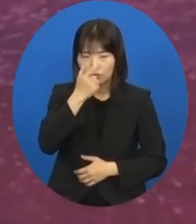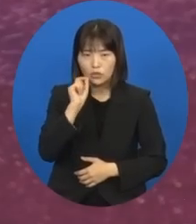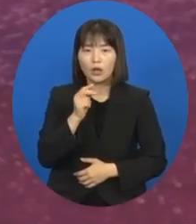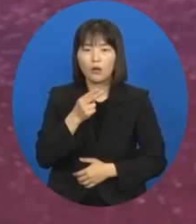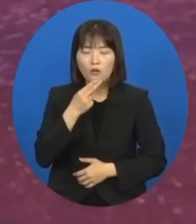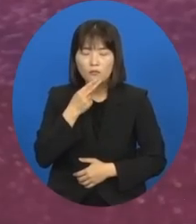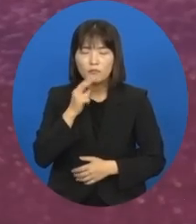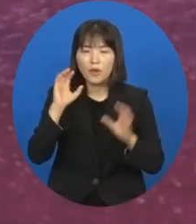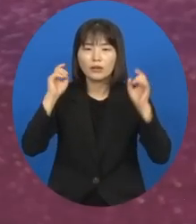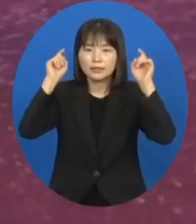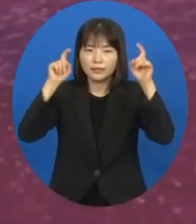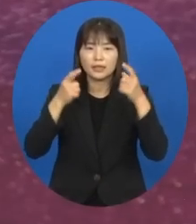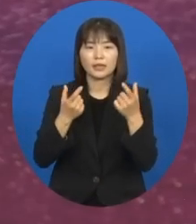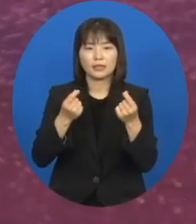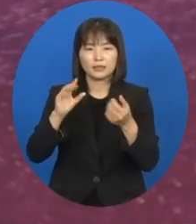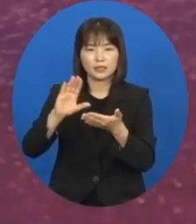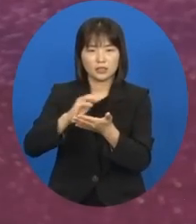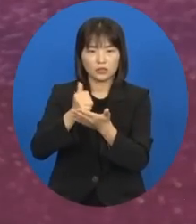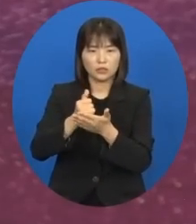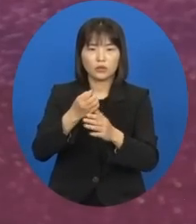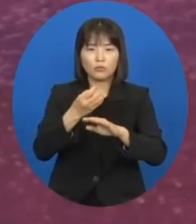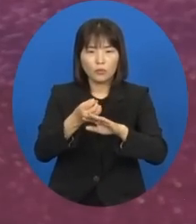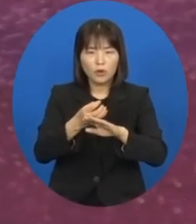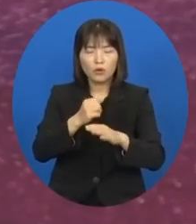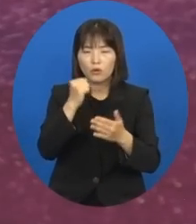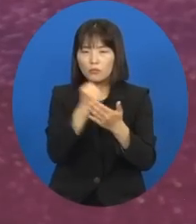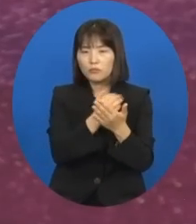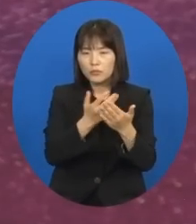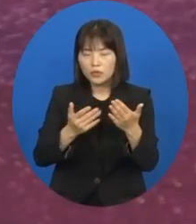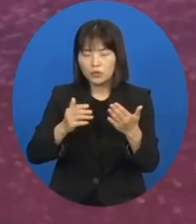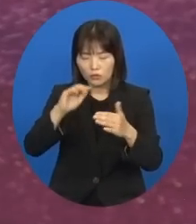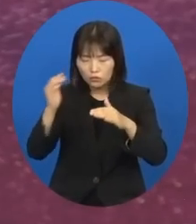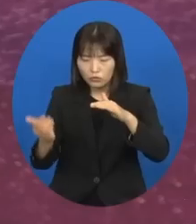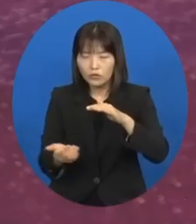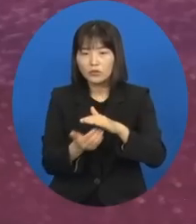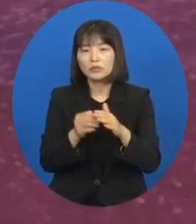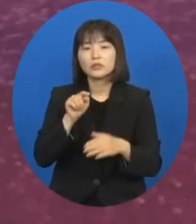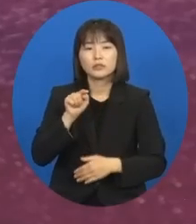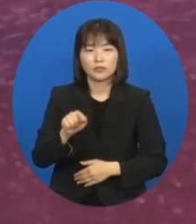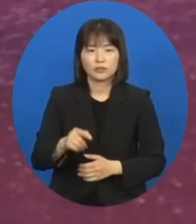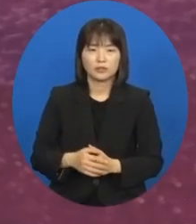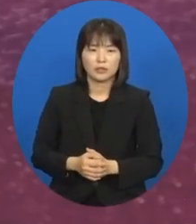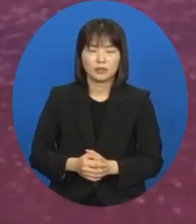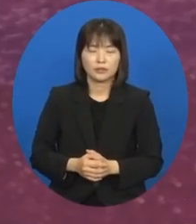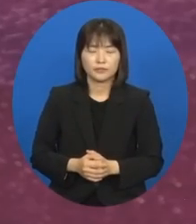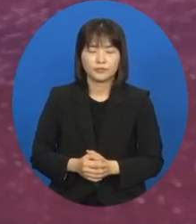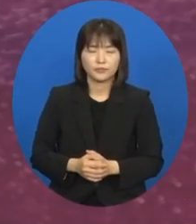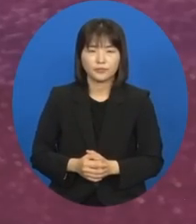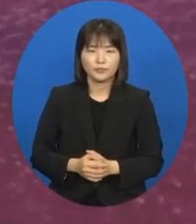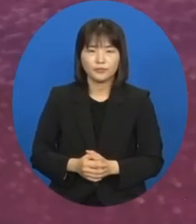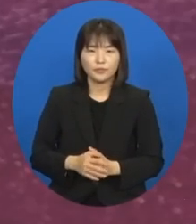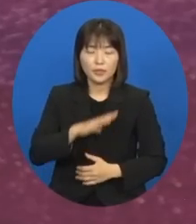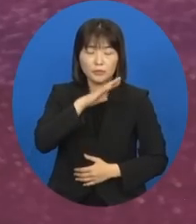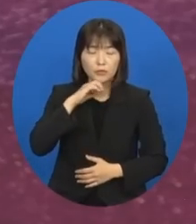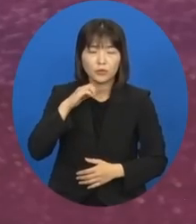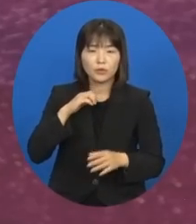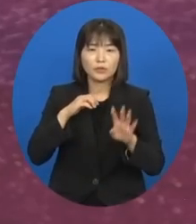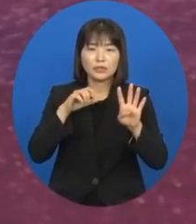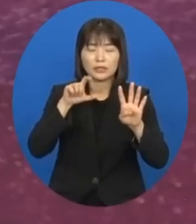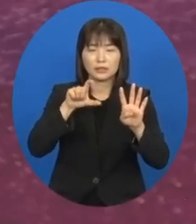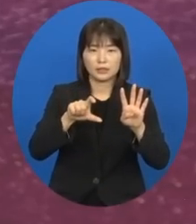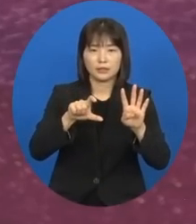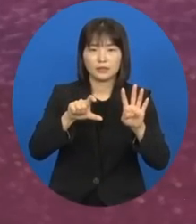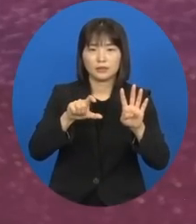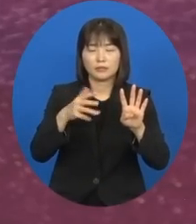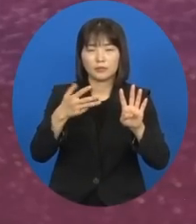어린 양 같은 그리스도의 보배로운 피로 된 것이라 베드로전서 4장 8절로 9절